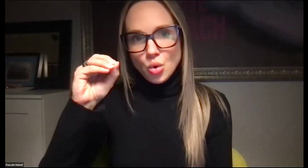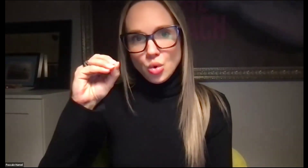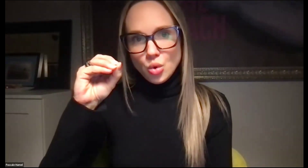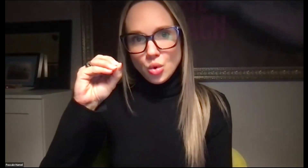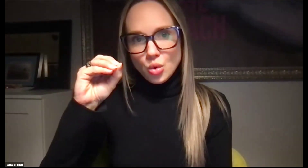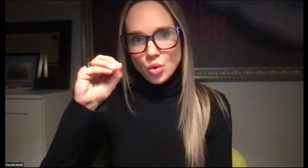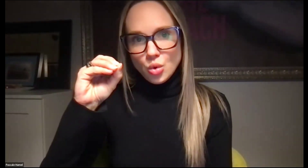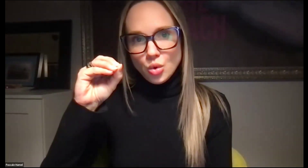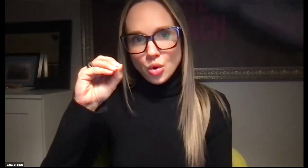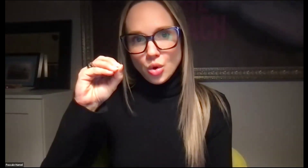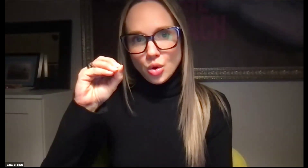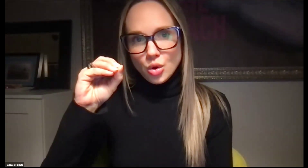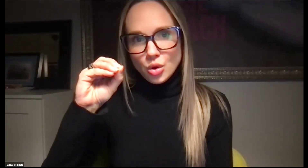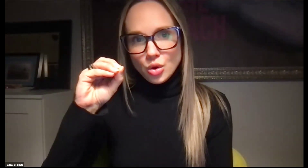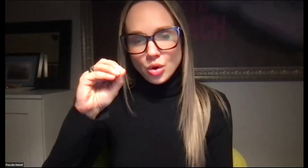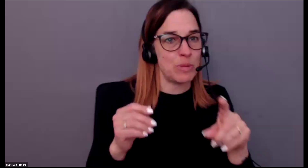Uniqlo.